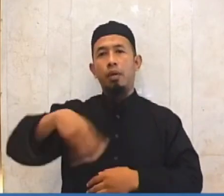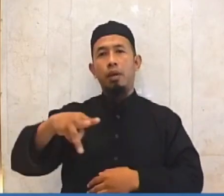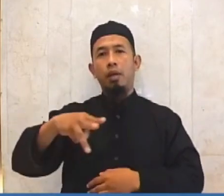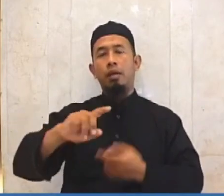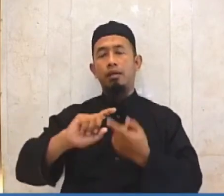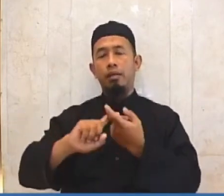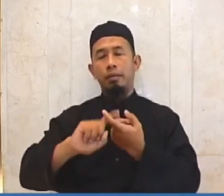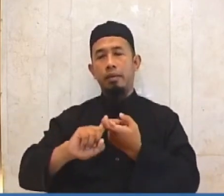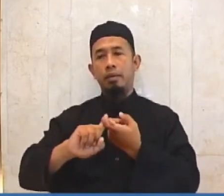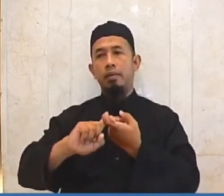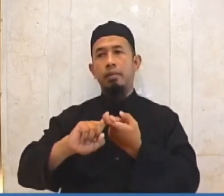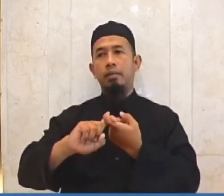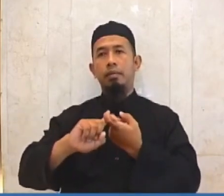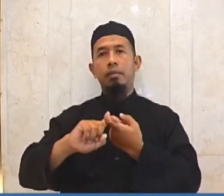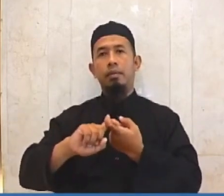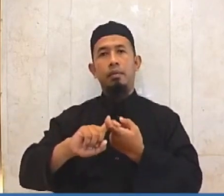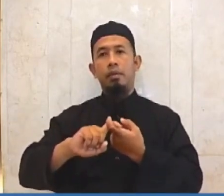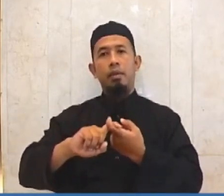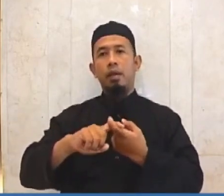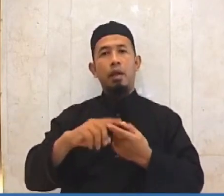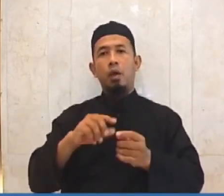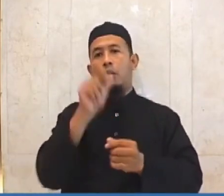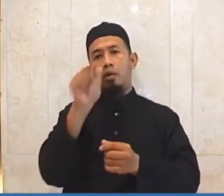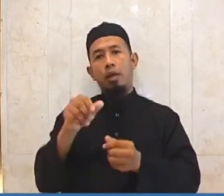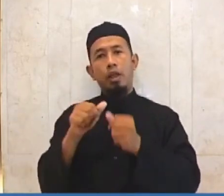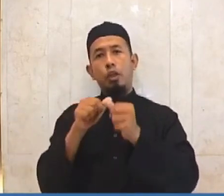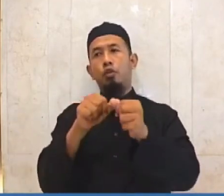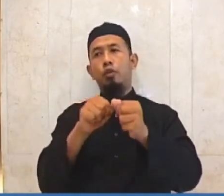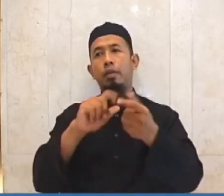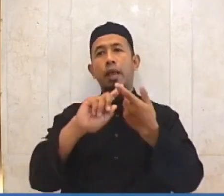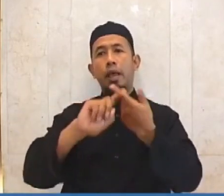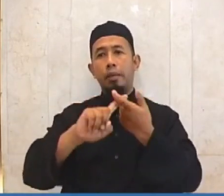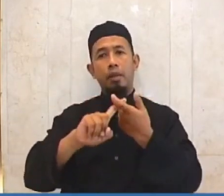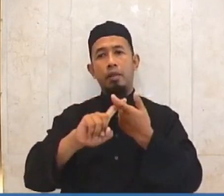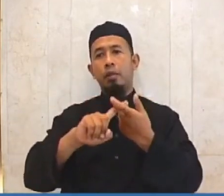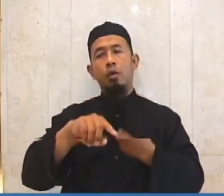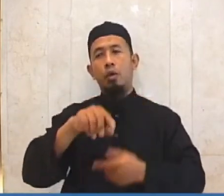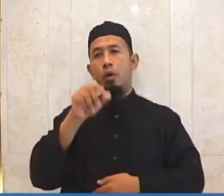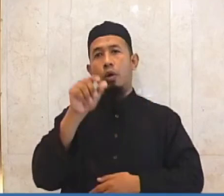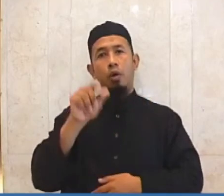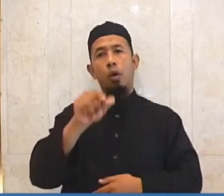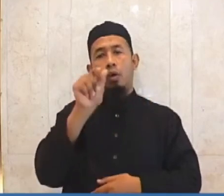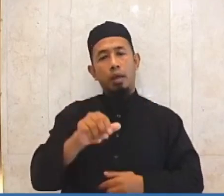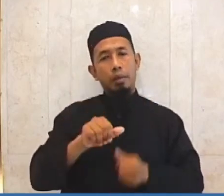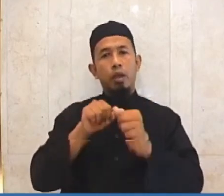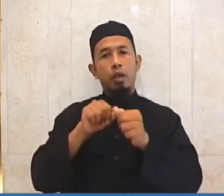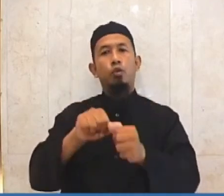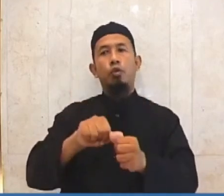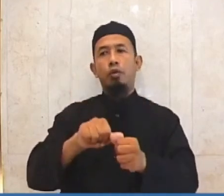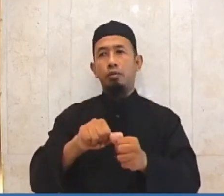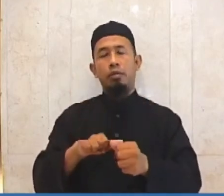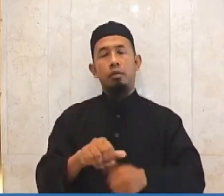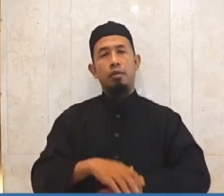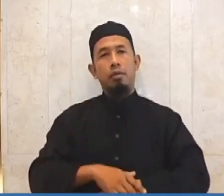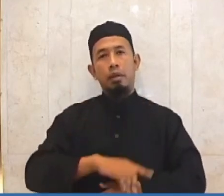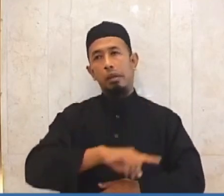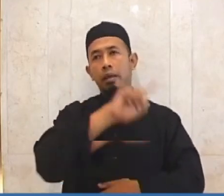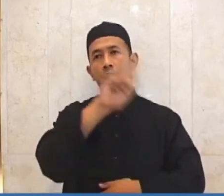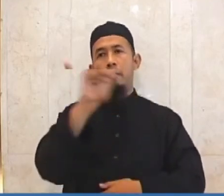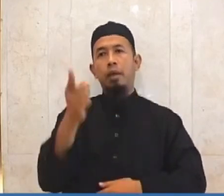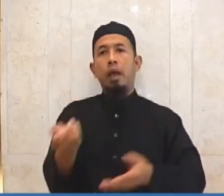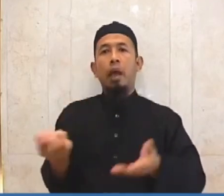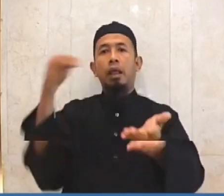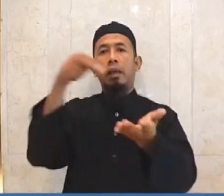sahabatnya para tabiin tabiut tabiin dan juga kepada pengikutnya yang setia Insyaallah hingga akhir